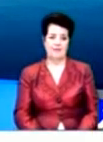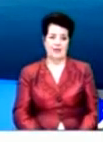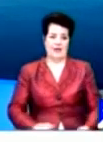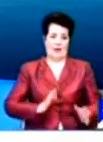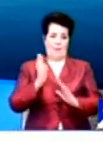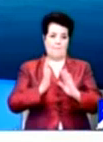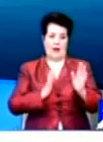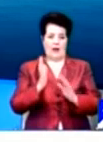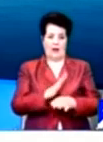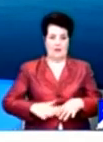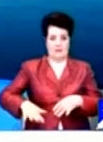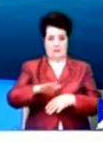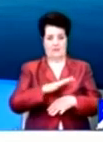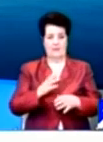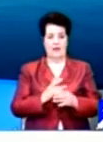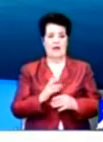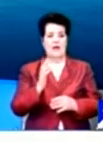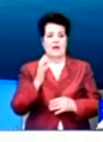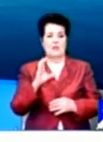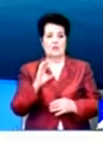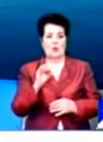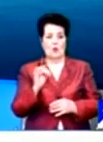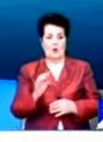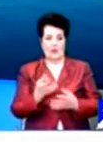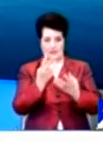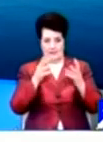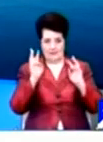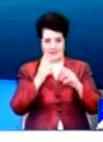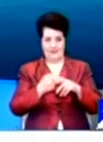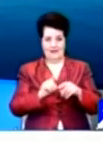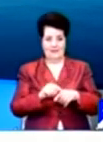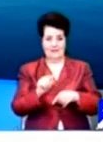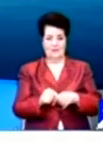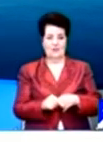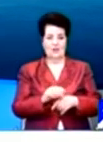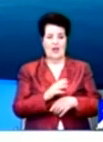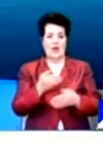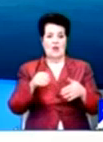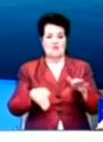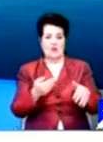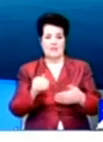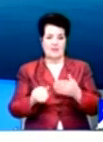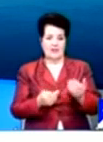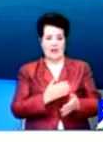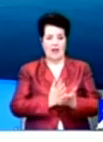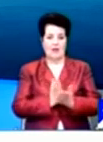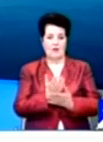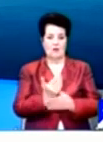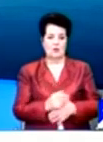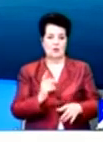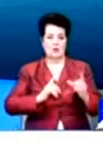Parcul din preajma cetății Soroca s-a transformat într-un adevărat șantier arheologic. Studenții de la Facultatea de